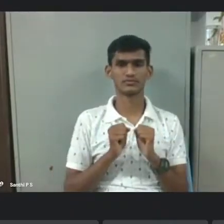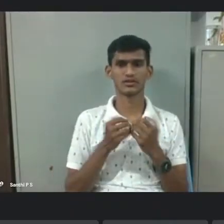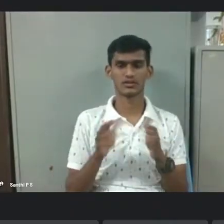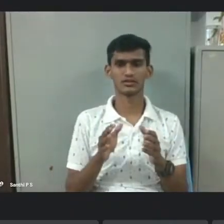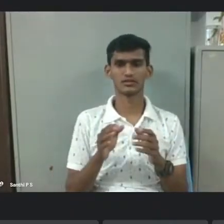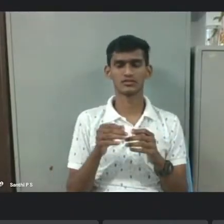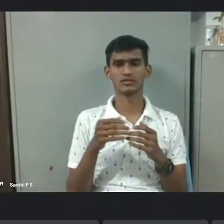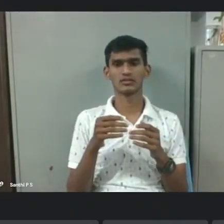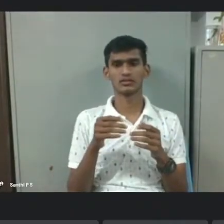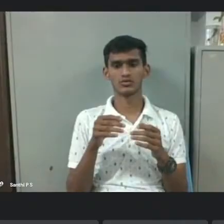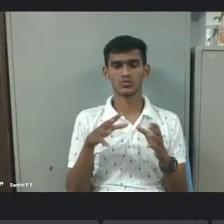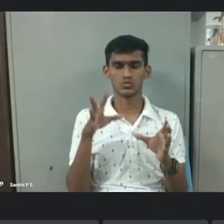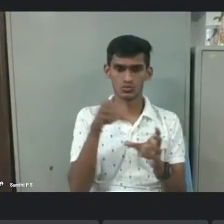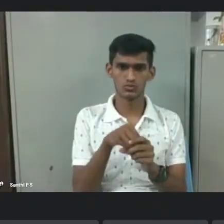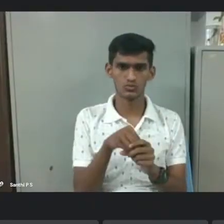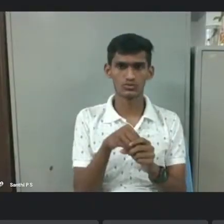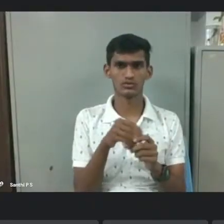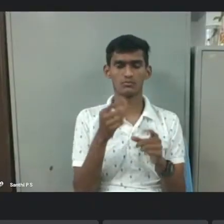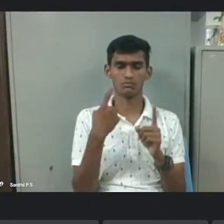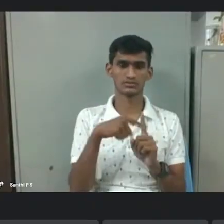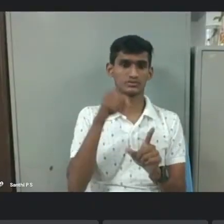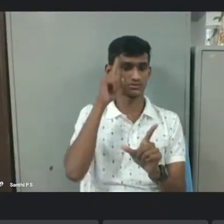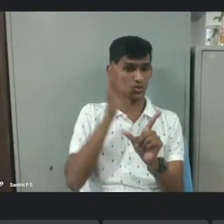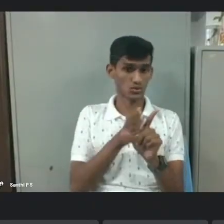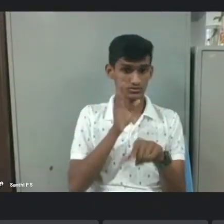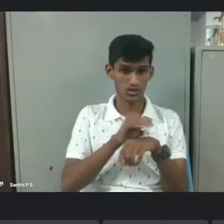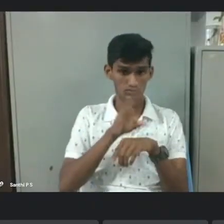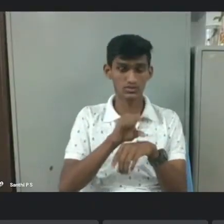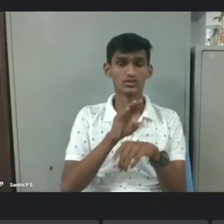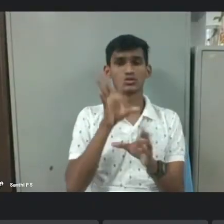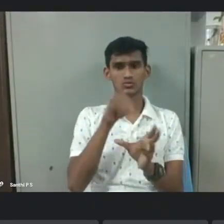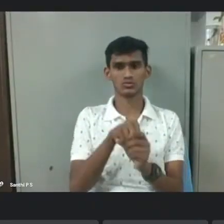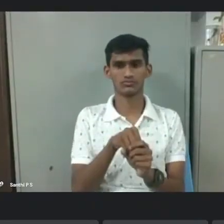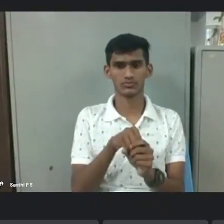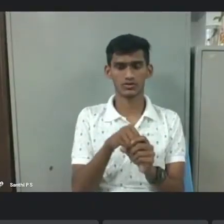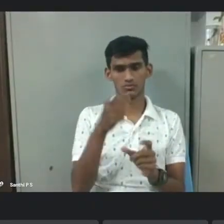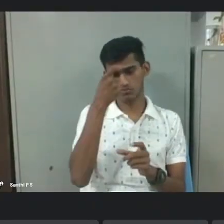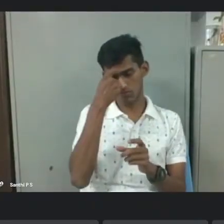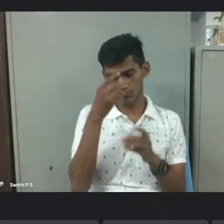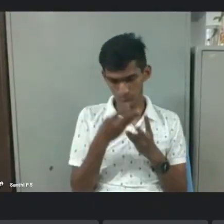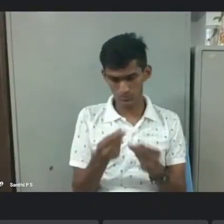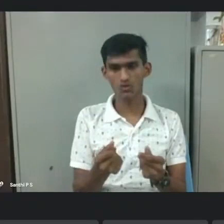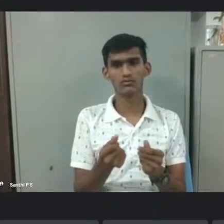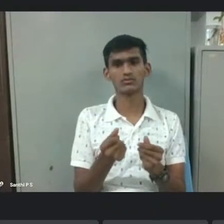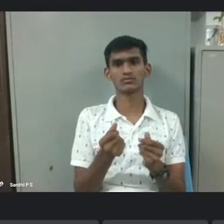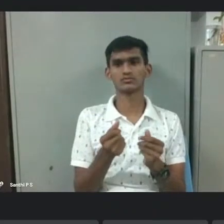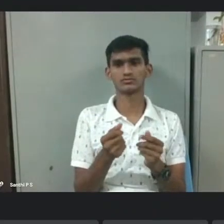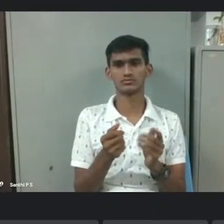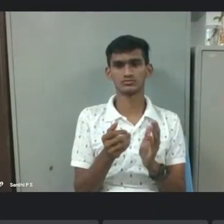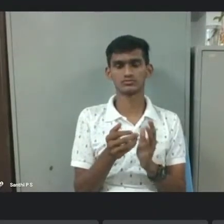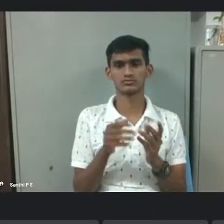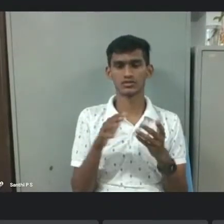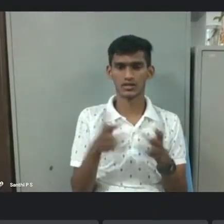ചെയ്യേണ്ടത്. പ്രത്യേകിച്ചും കൗൺസിലിങ്ങും സൈക്കോളജിക്കൽ പ്രോബ്ലംസിനുള്ള സൊല്യൂഷൻസും കണ്ടുപിടിക്കണം. നമ്മളതിനെ ആദ്യം